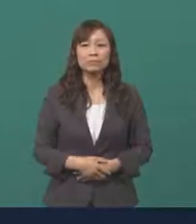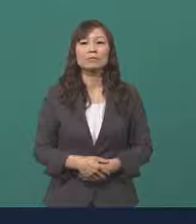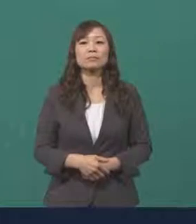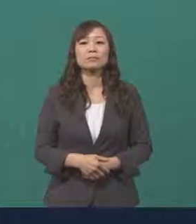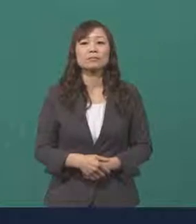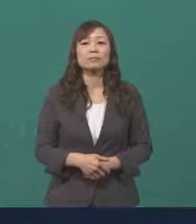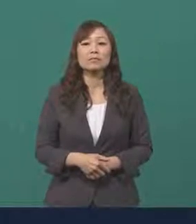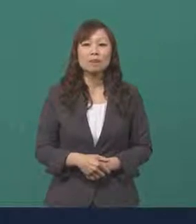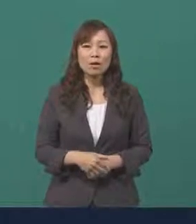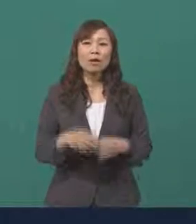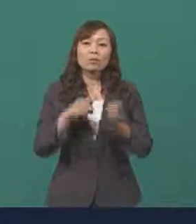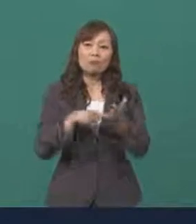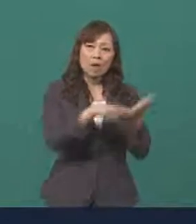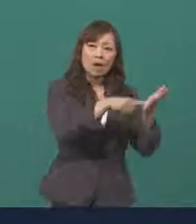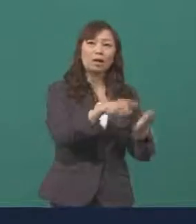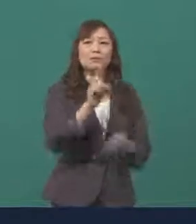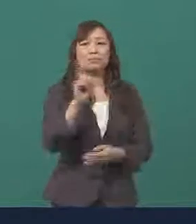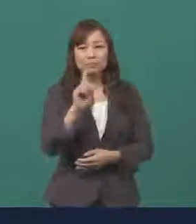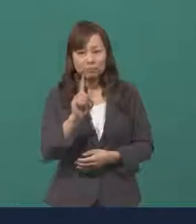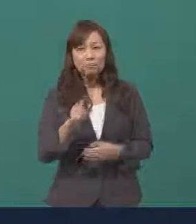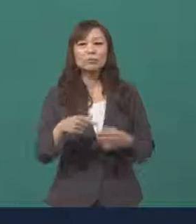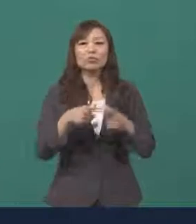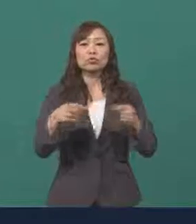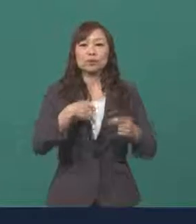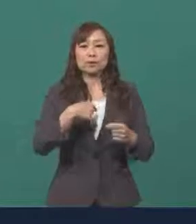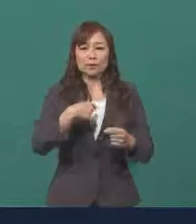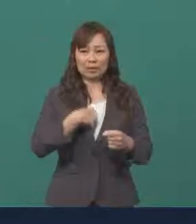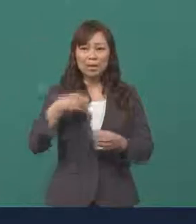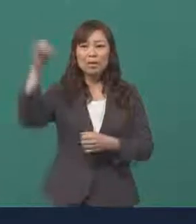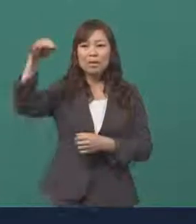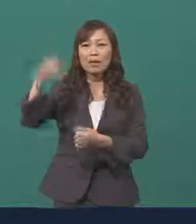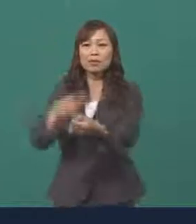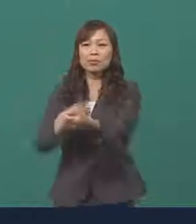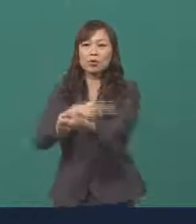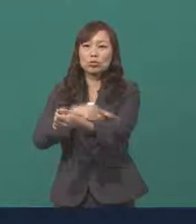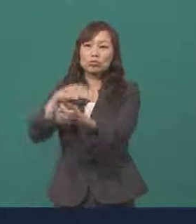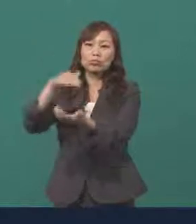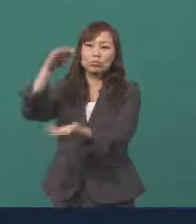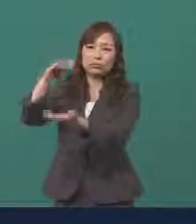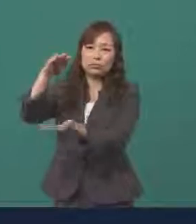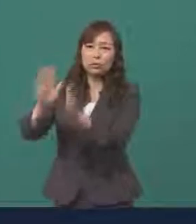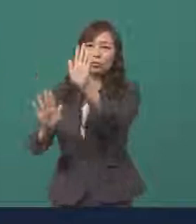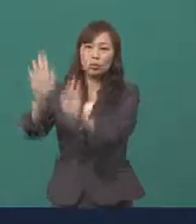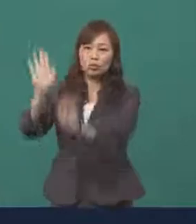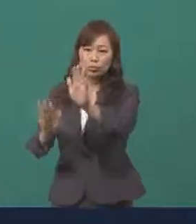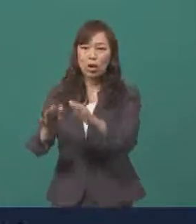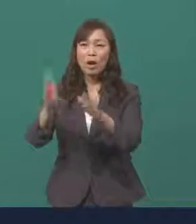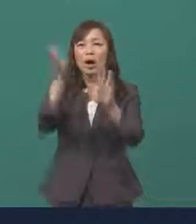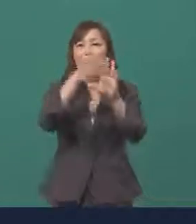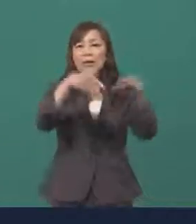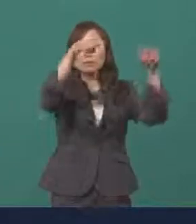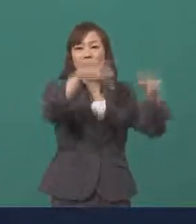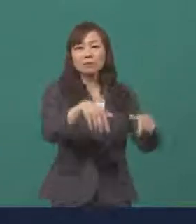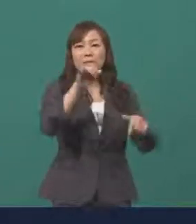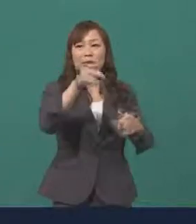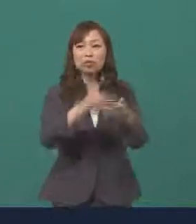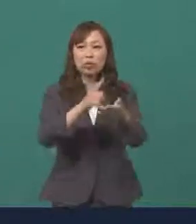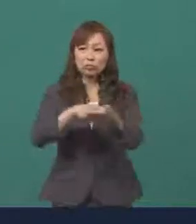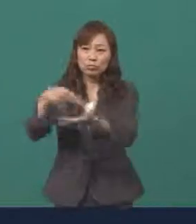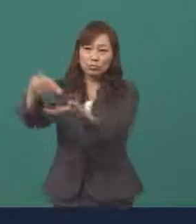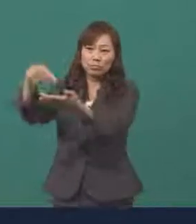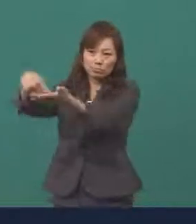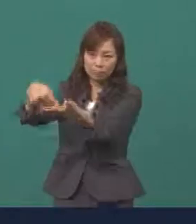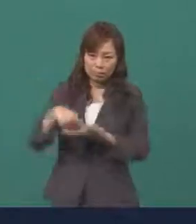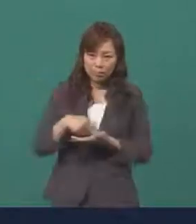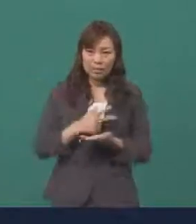提言しました。提言では、電力需給の状況は関西電力が提出した